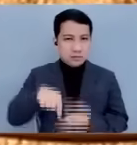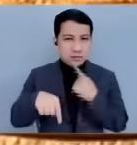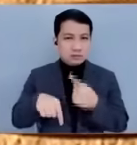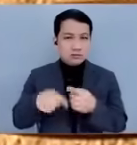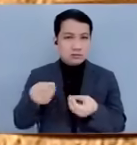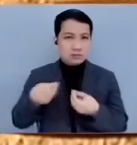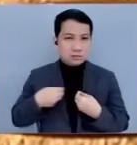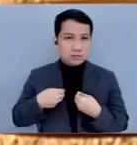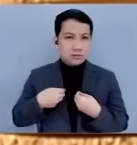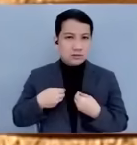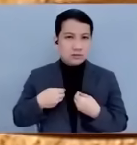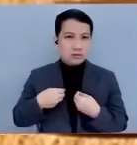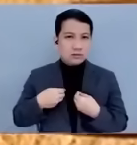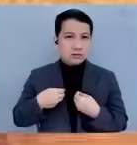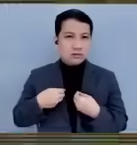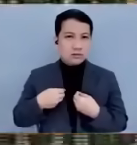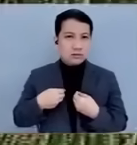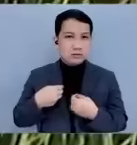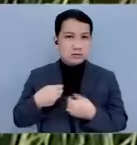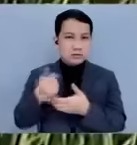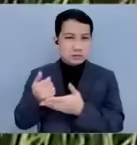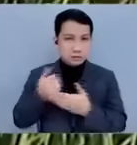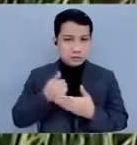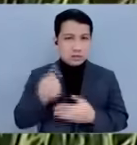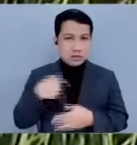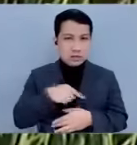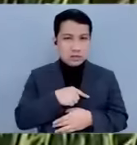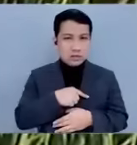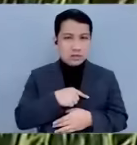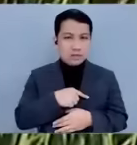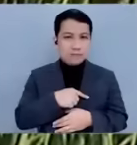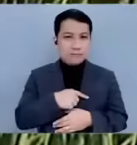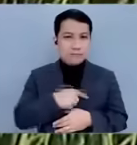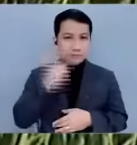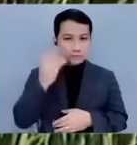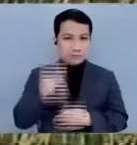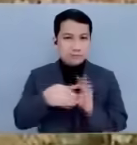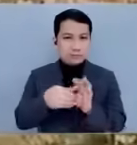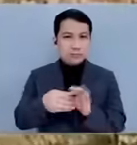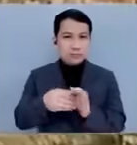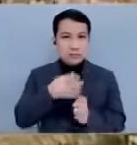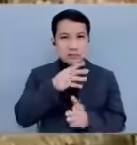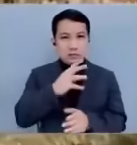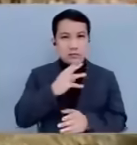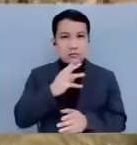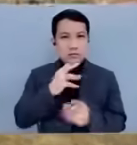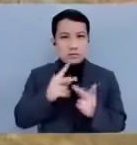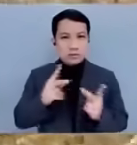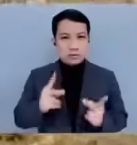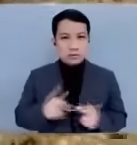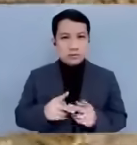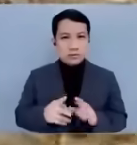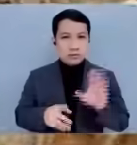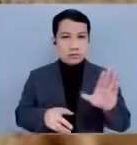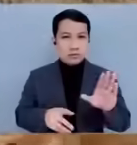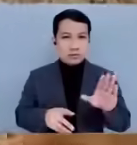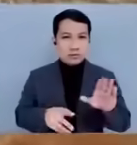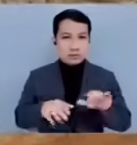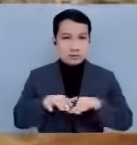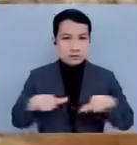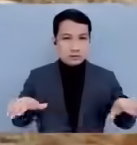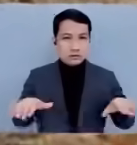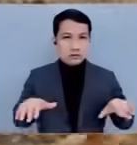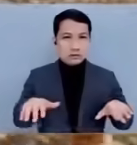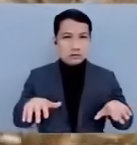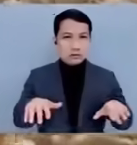kunting tulong. Problema rin daw ang patubig sa lugar. Itong nilalaharan ko ay isang ilog na